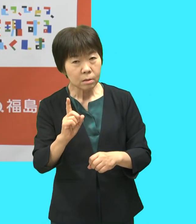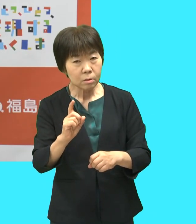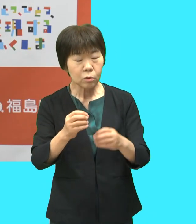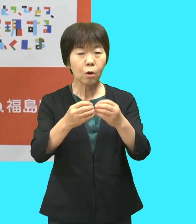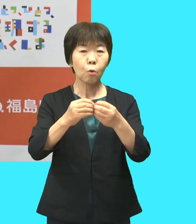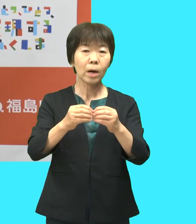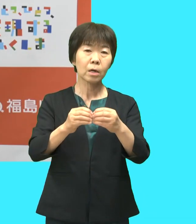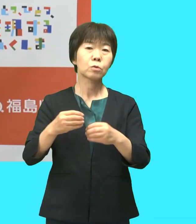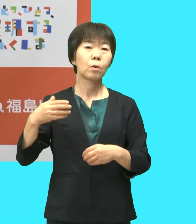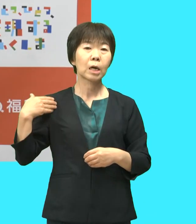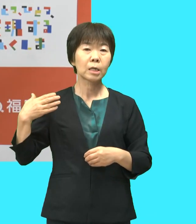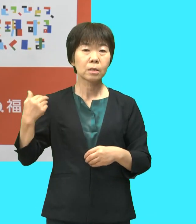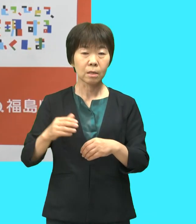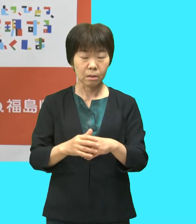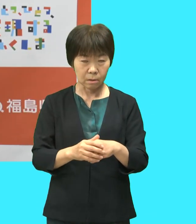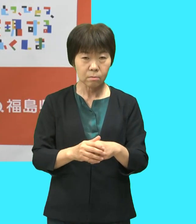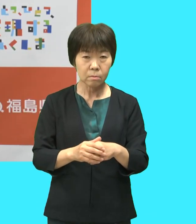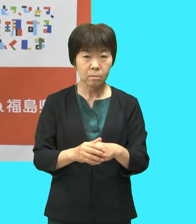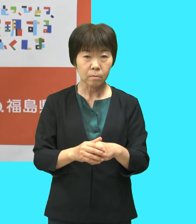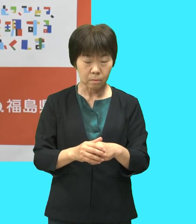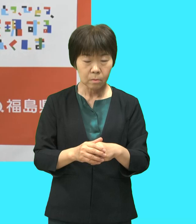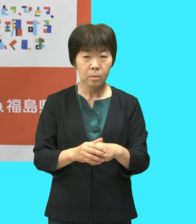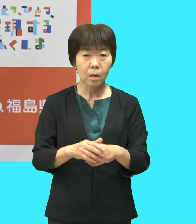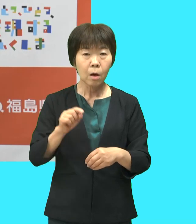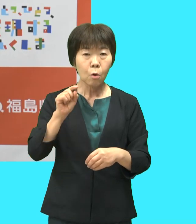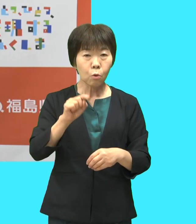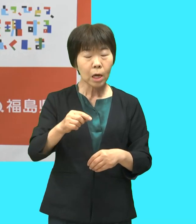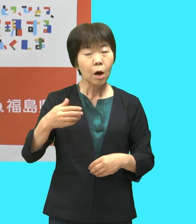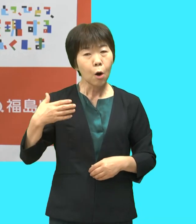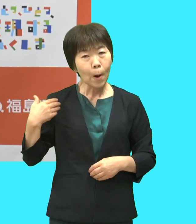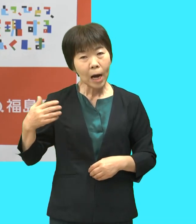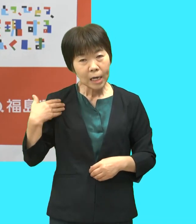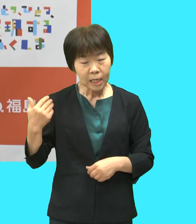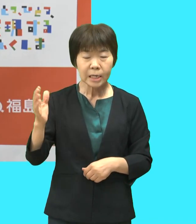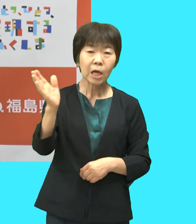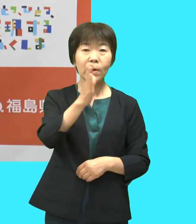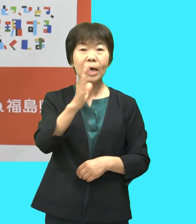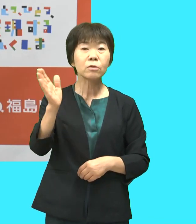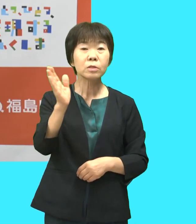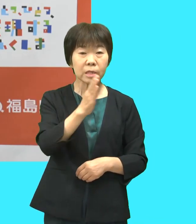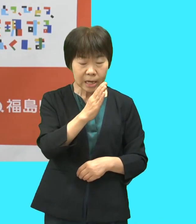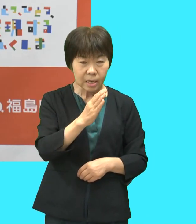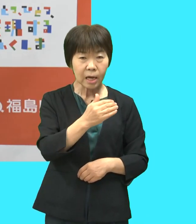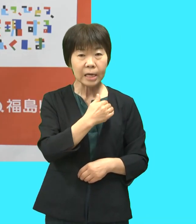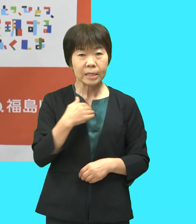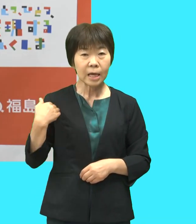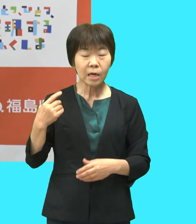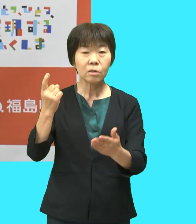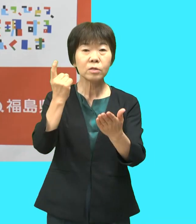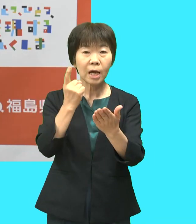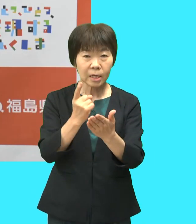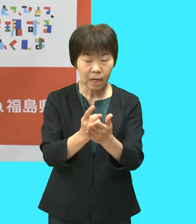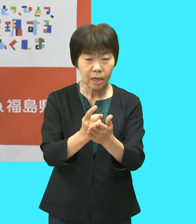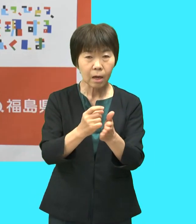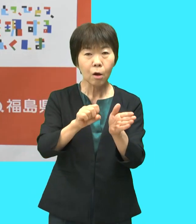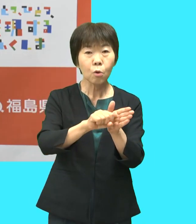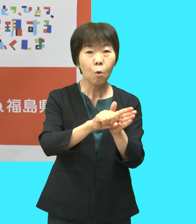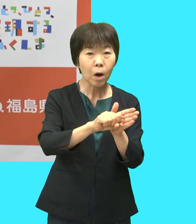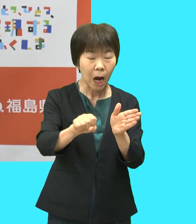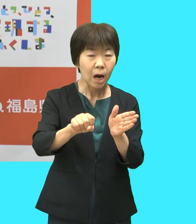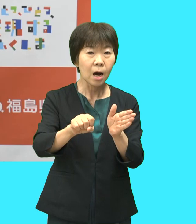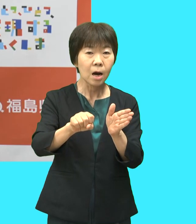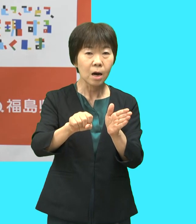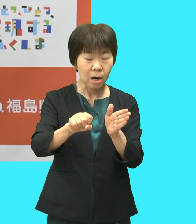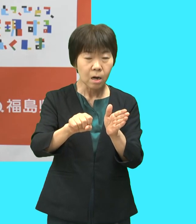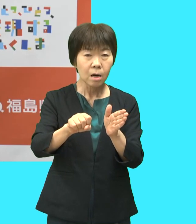りませんので、こういった点についてやはりわからないということではなく、できるだけ効果あるい